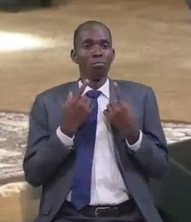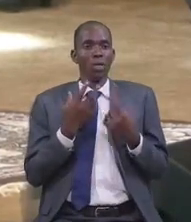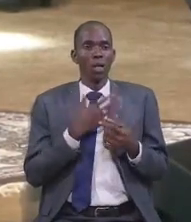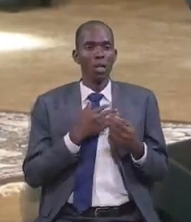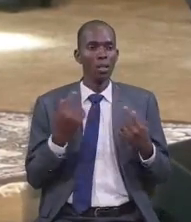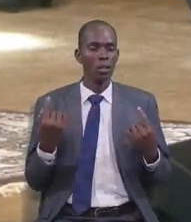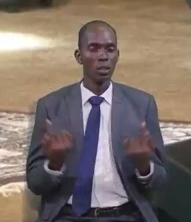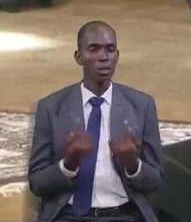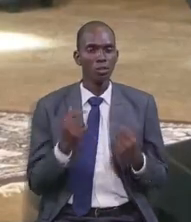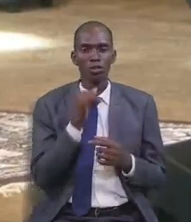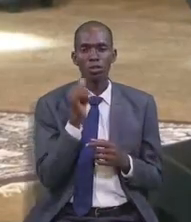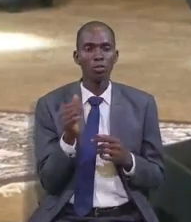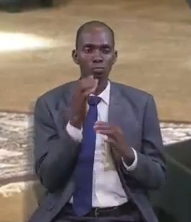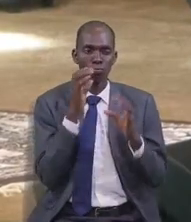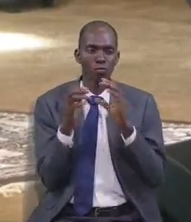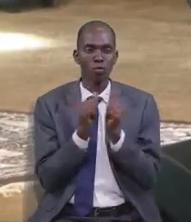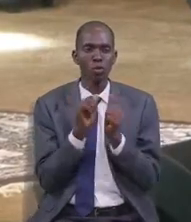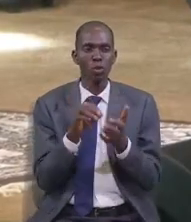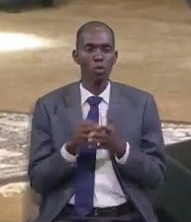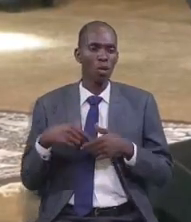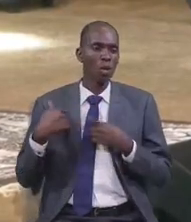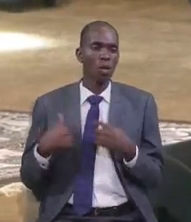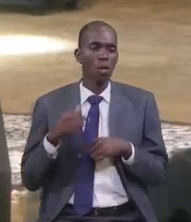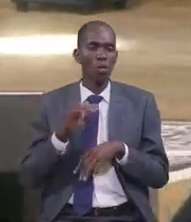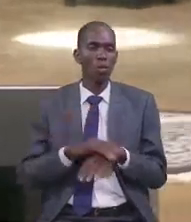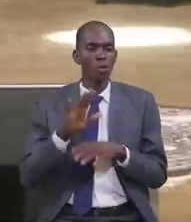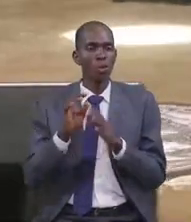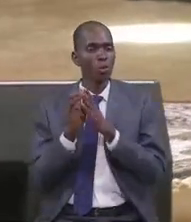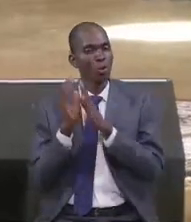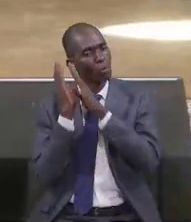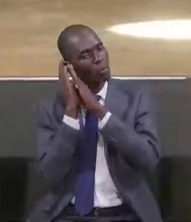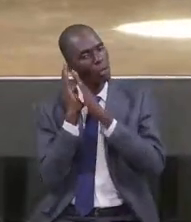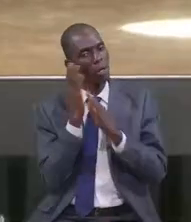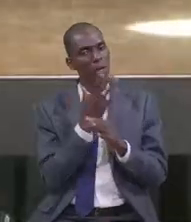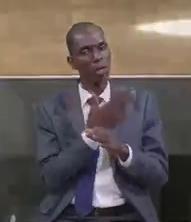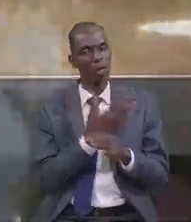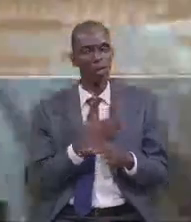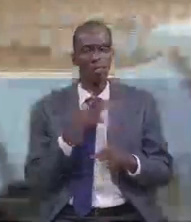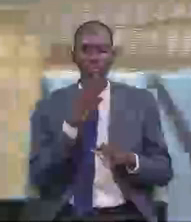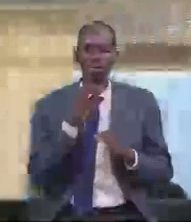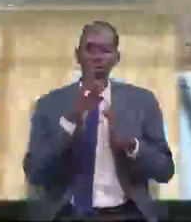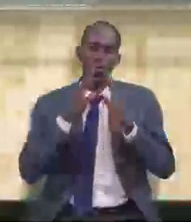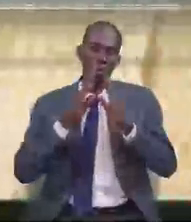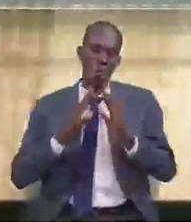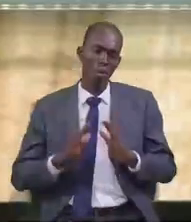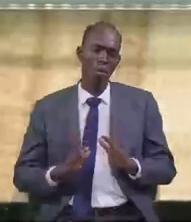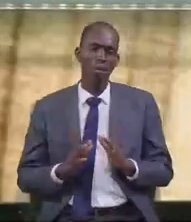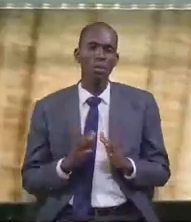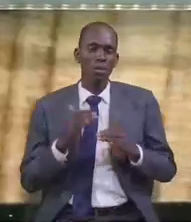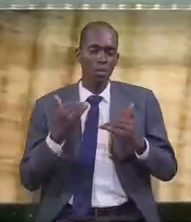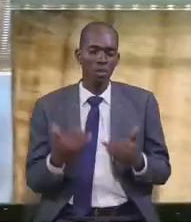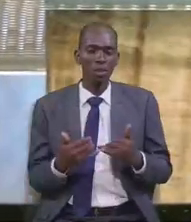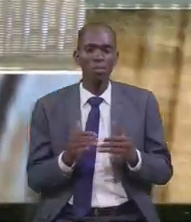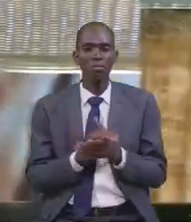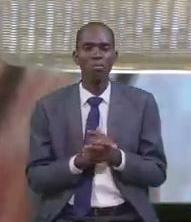en vos cœurs sur votre couche. Pensez à votre appel en tant que Nazaréen